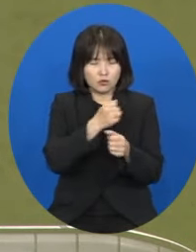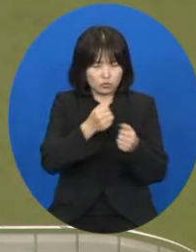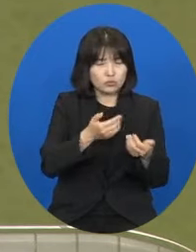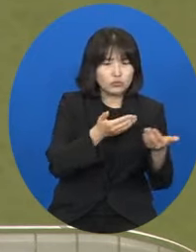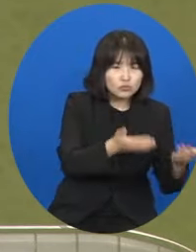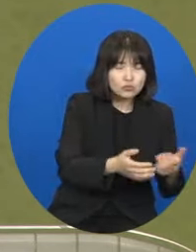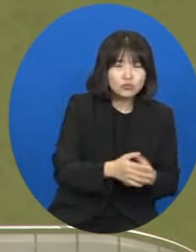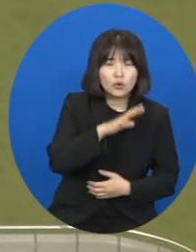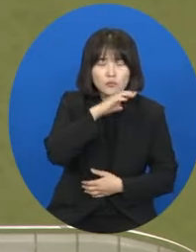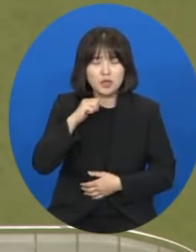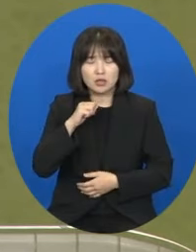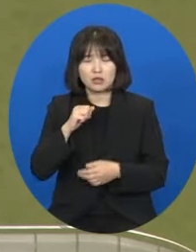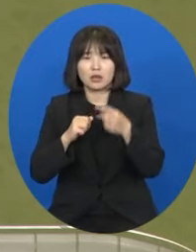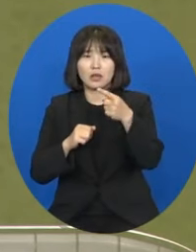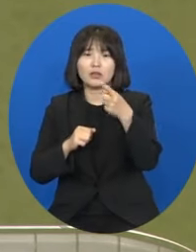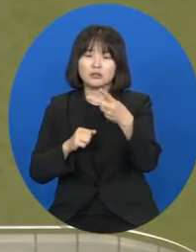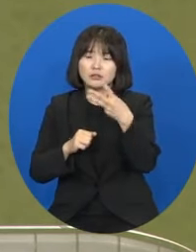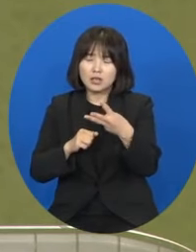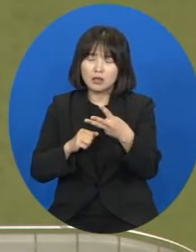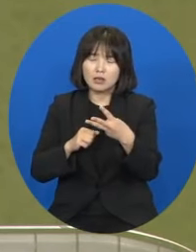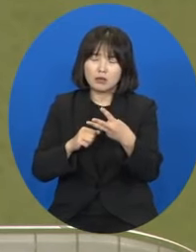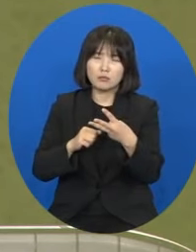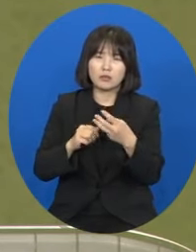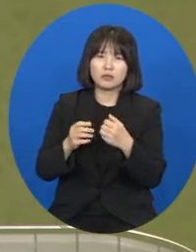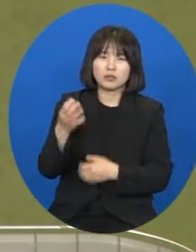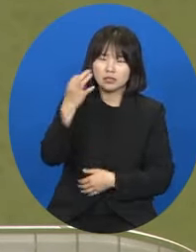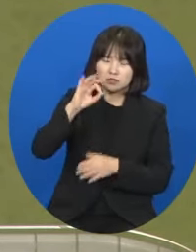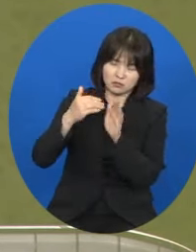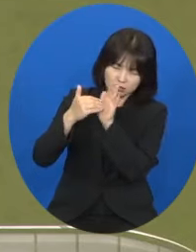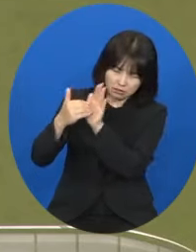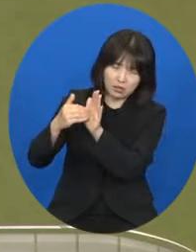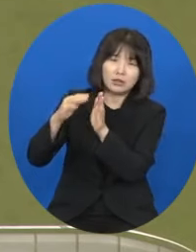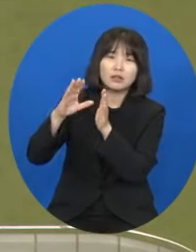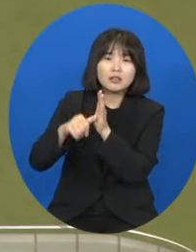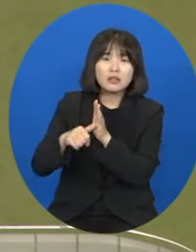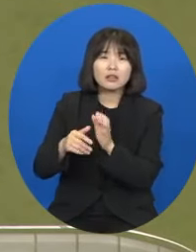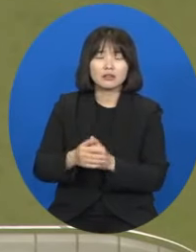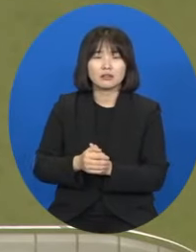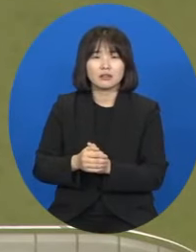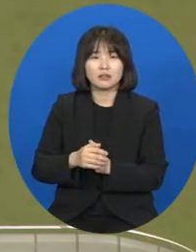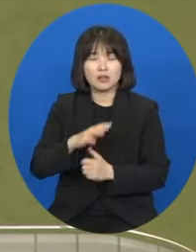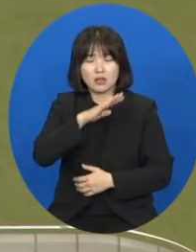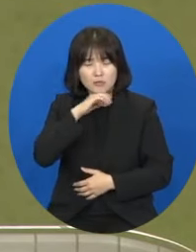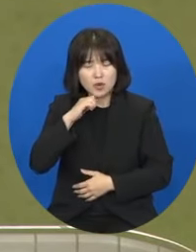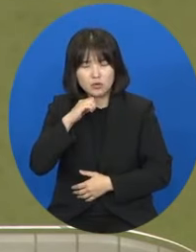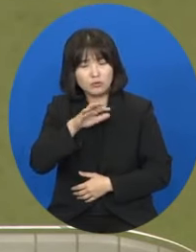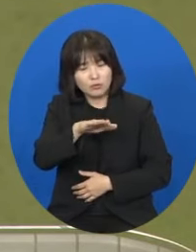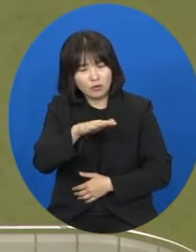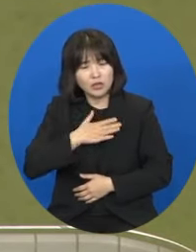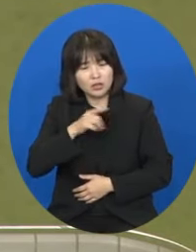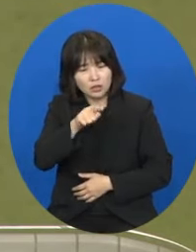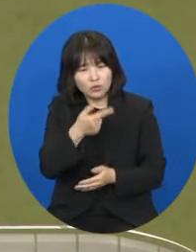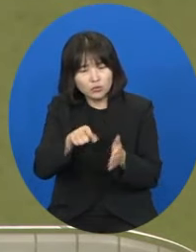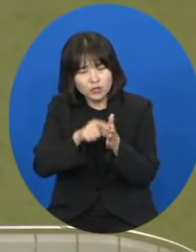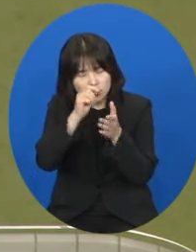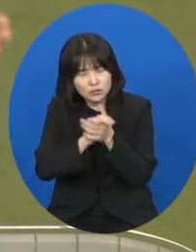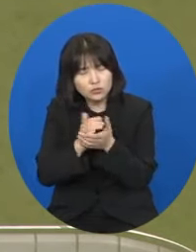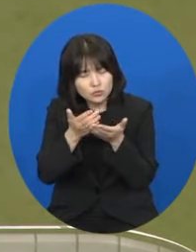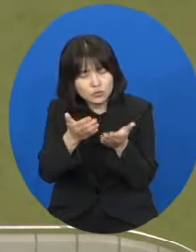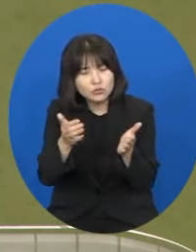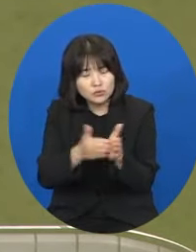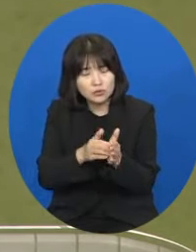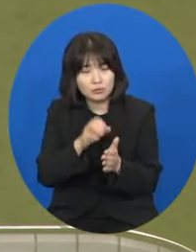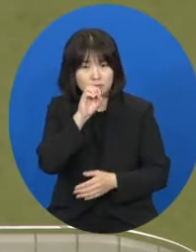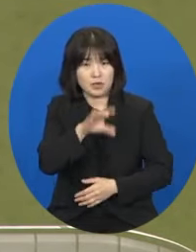이런 나를 배신하다니 라고 하지 않고 베드로야 내가 너를 위해서 기도했어 라고 얘기하잖아요. 뭐라고 하시죠?